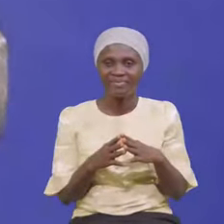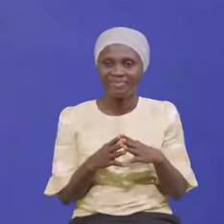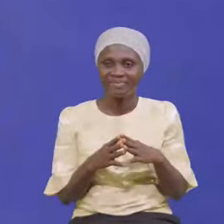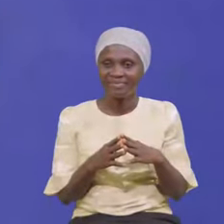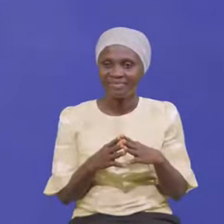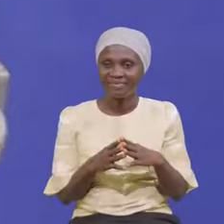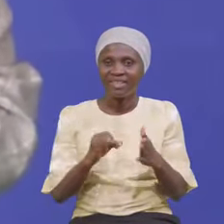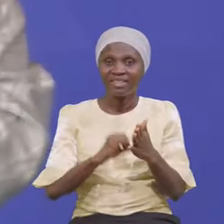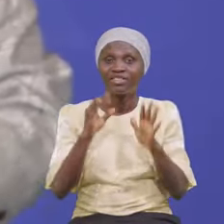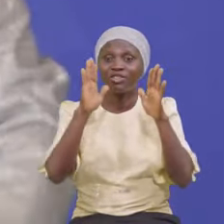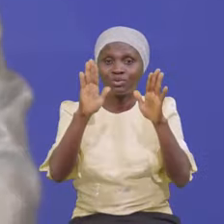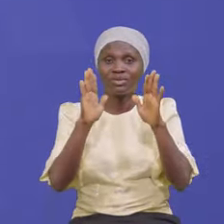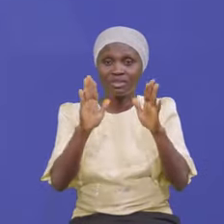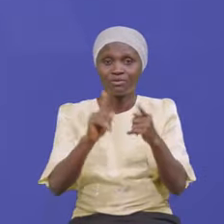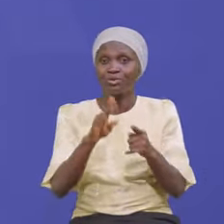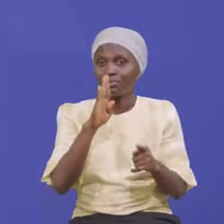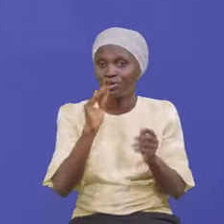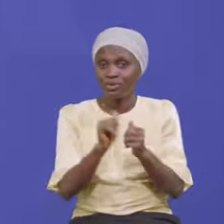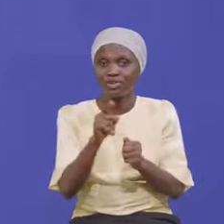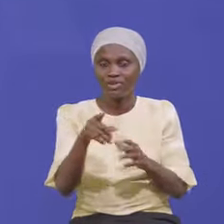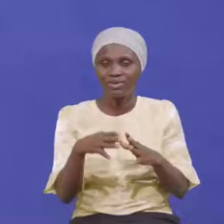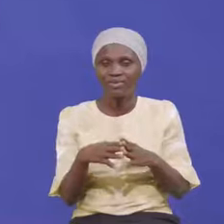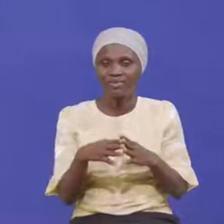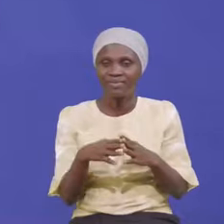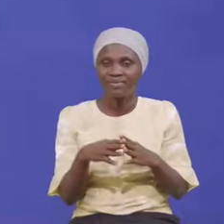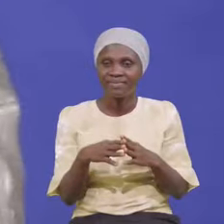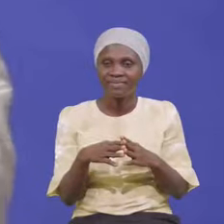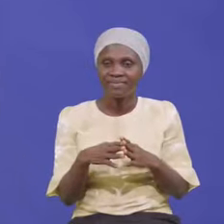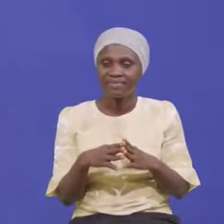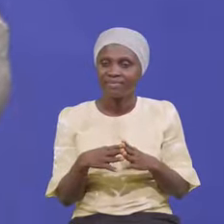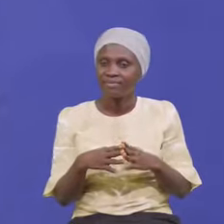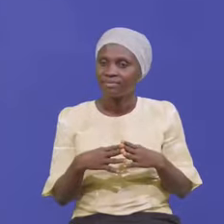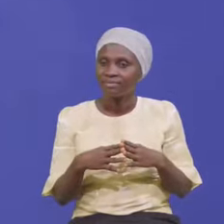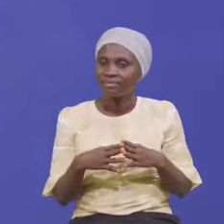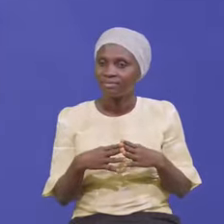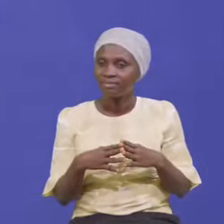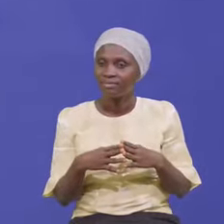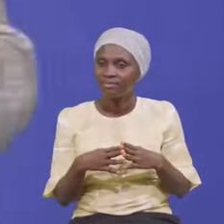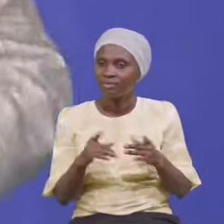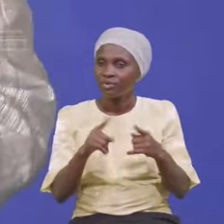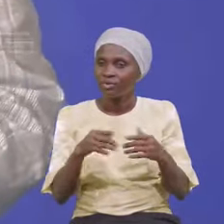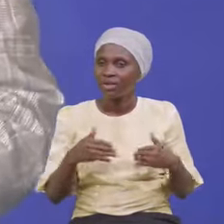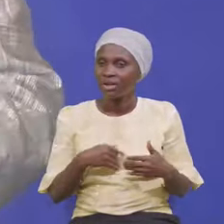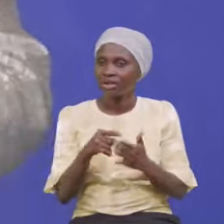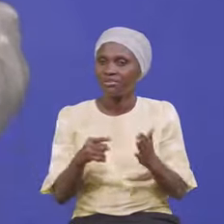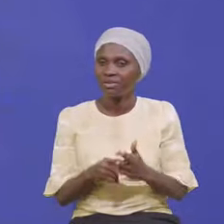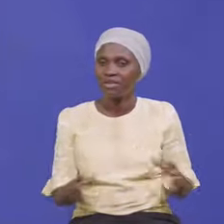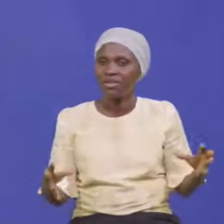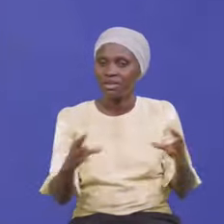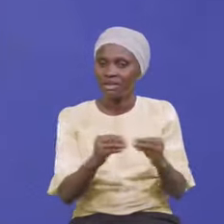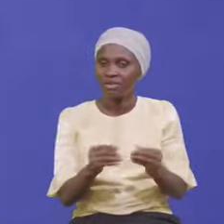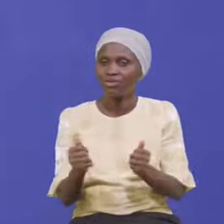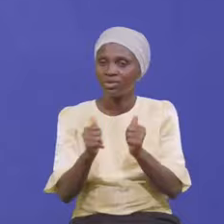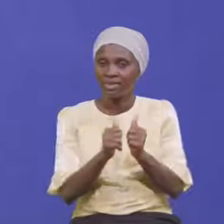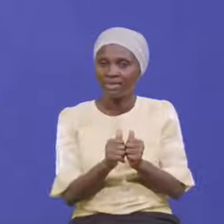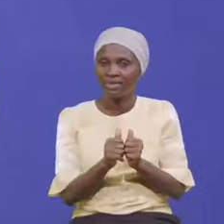It's wonderful to be with you. ఇది మీకు మీతో కూడా మేము ఉండడం చాలా సంతోషం. This gathering together.